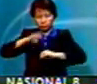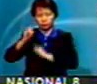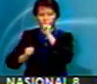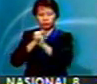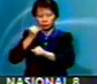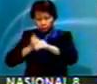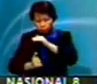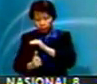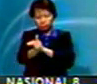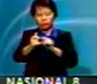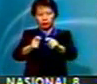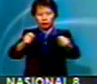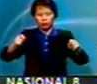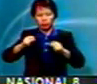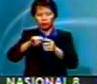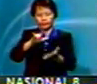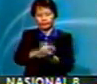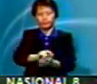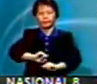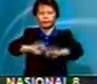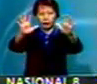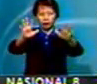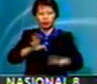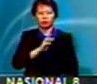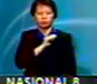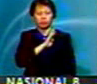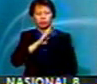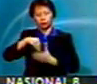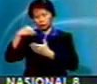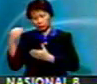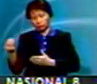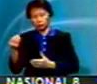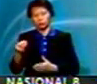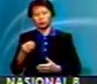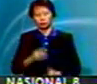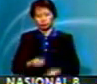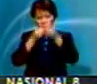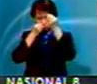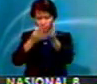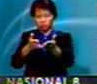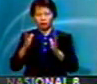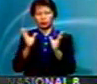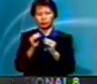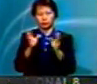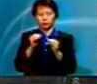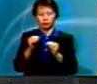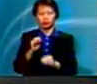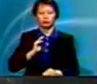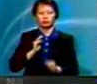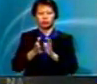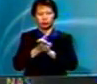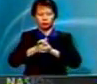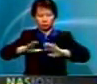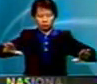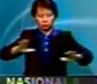antarabangsa masuk ke lokasi nahas MH17. Menteri Luar Datuk Seri Hanifah Aman yang memaklumkannya pada mesyuarat Majlis